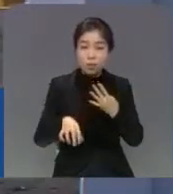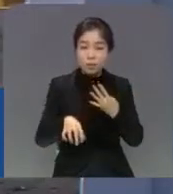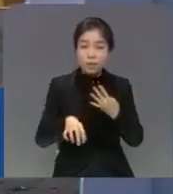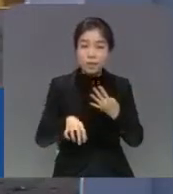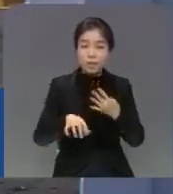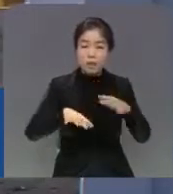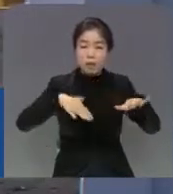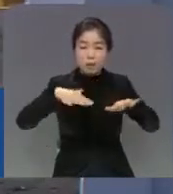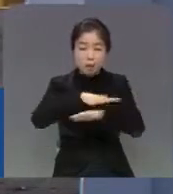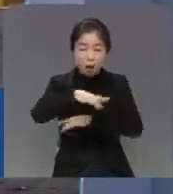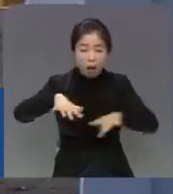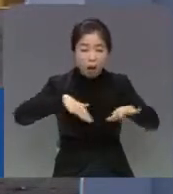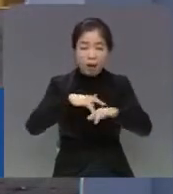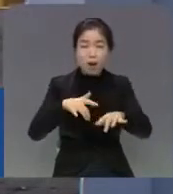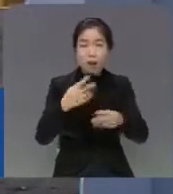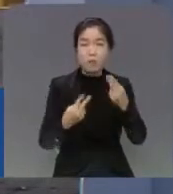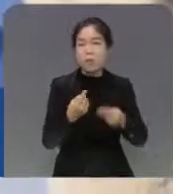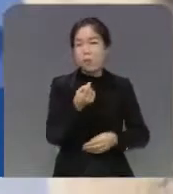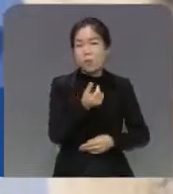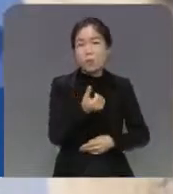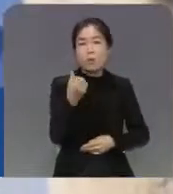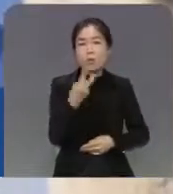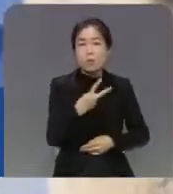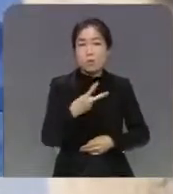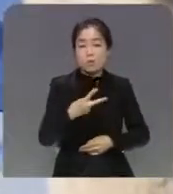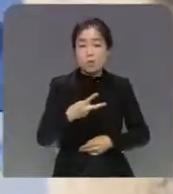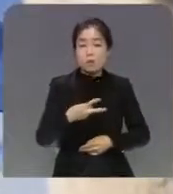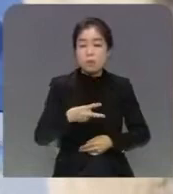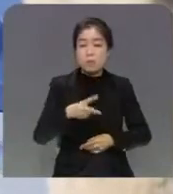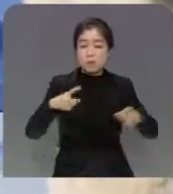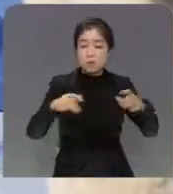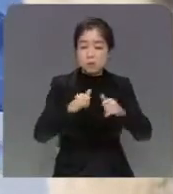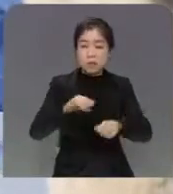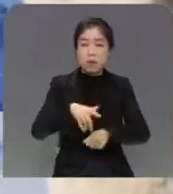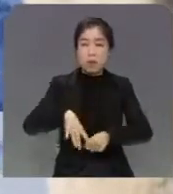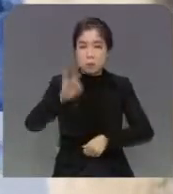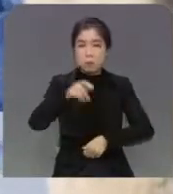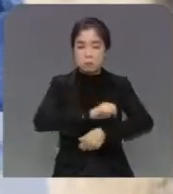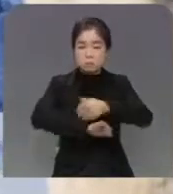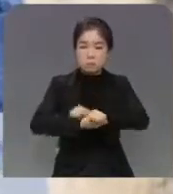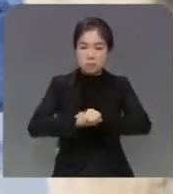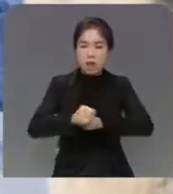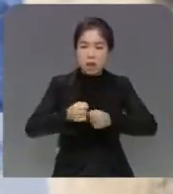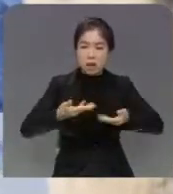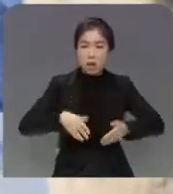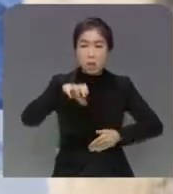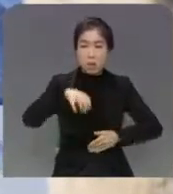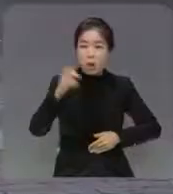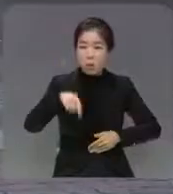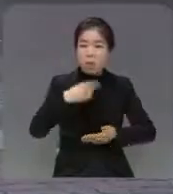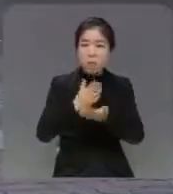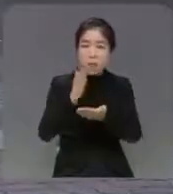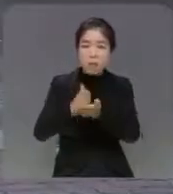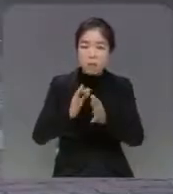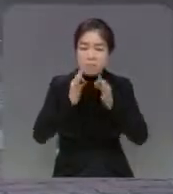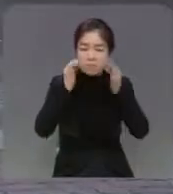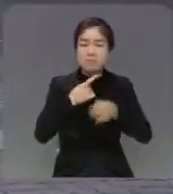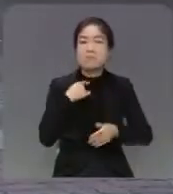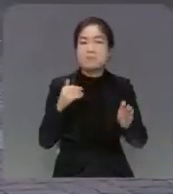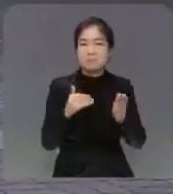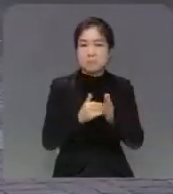유동 인구가 상대적으로 적고 지역민이 먼저 나서 명절 고향 방문 자제 등의 노력을 기울여 왔다고